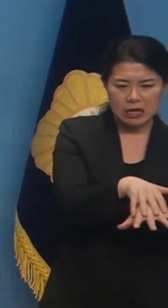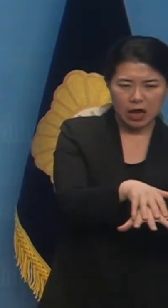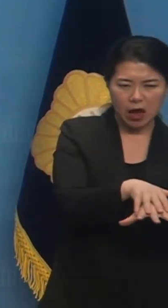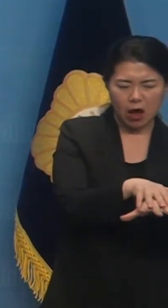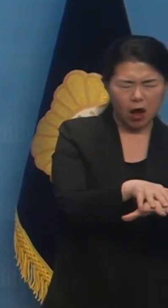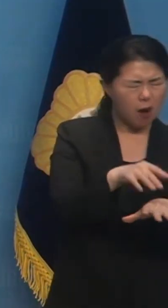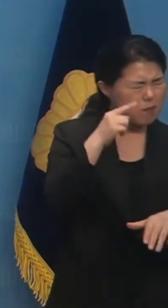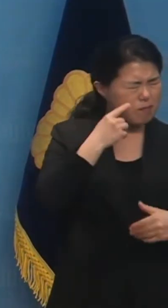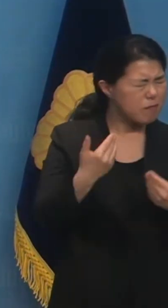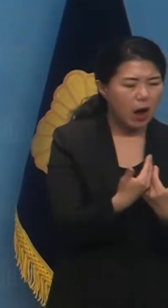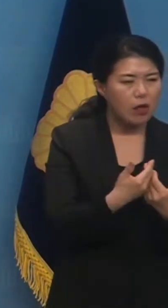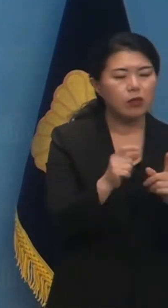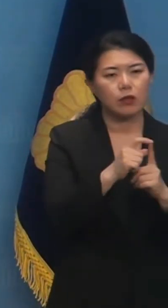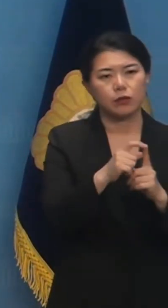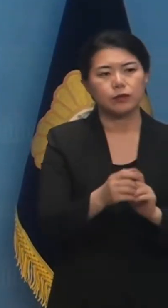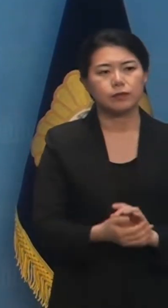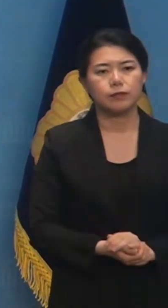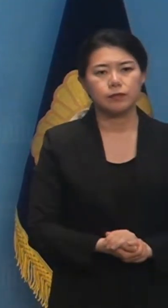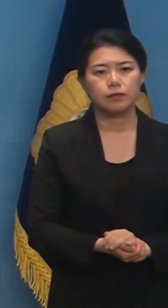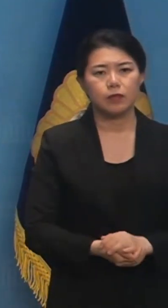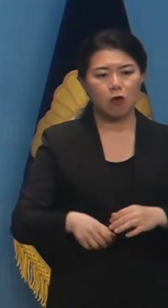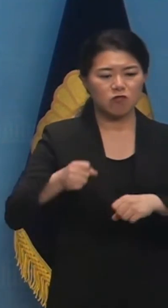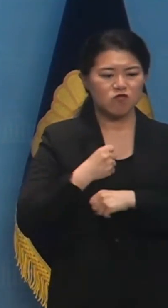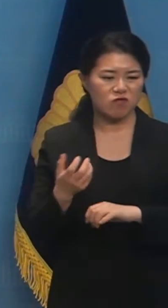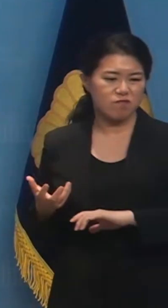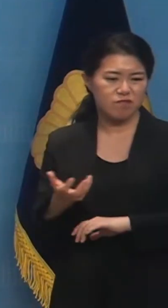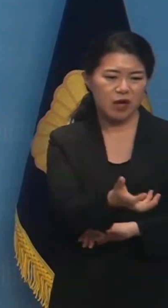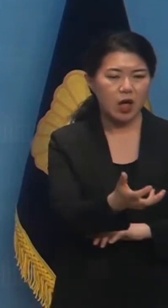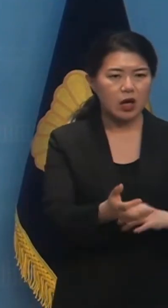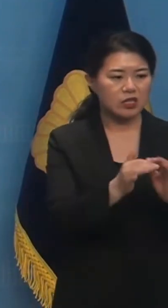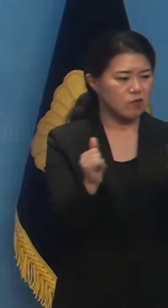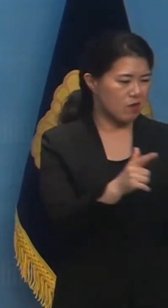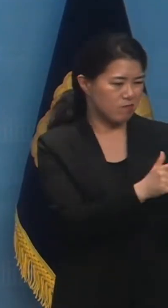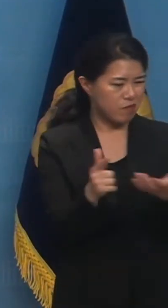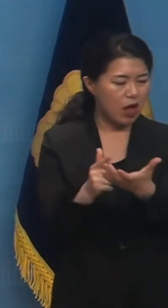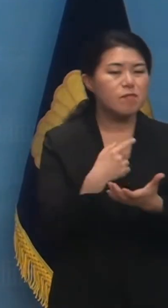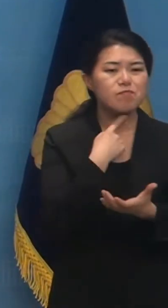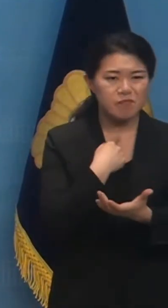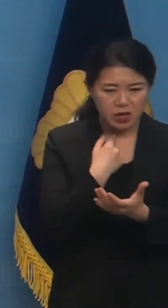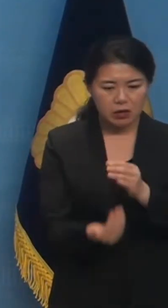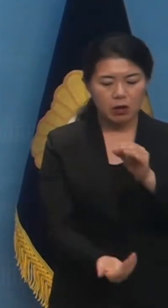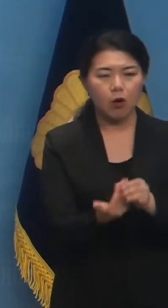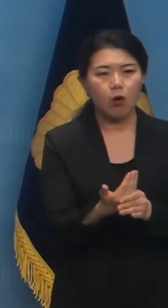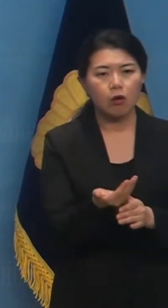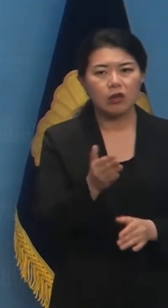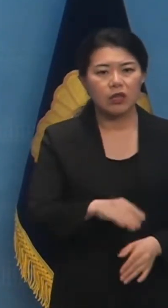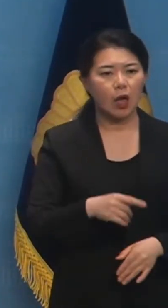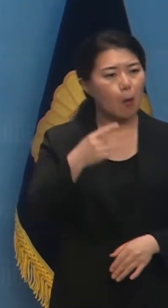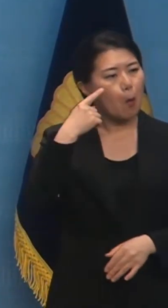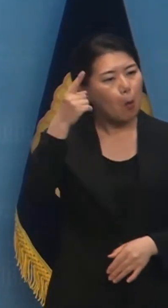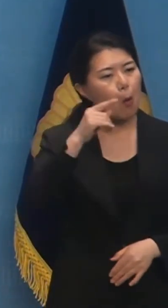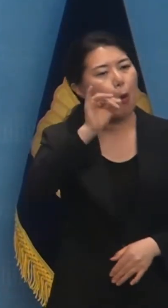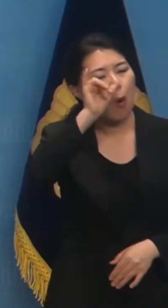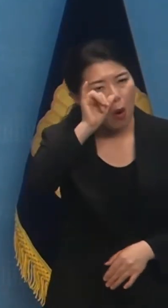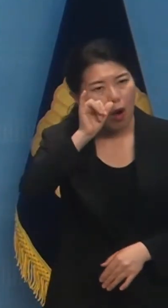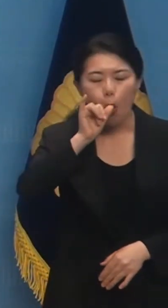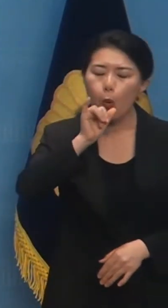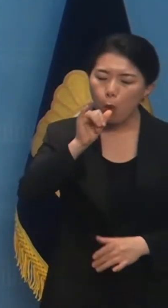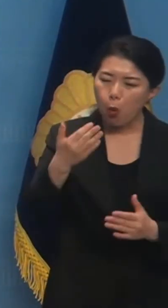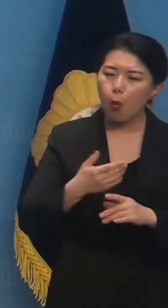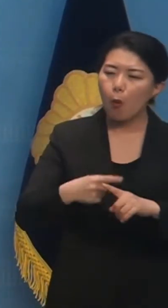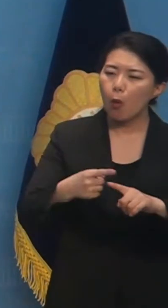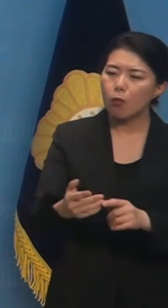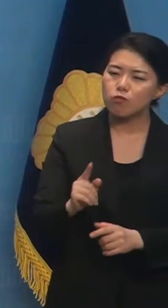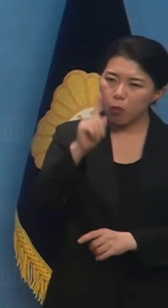완전히 부정하는 표현입니다. 군대를 동원해 시민에게 총구리를 겨눴던 사건을 센스 있다며 높이